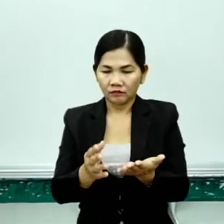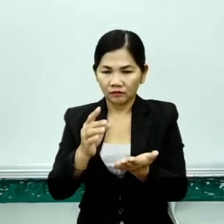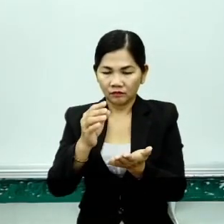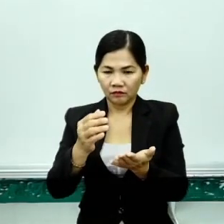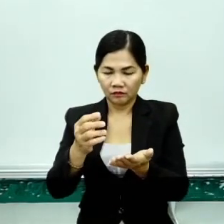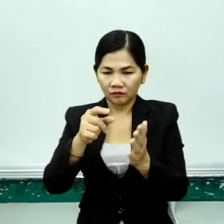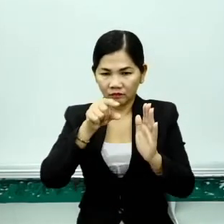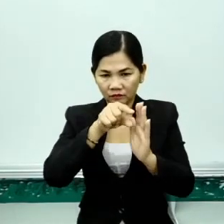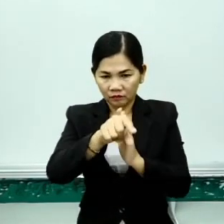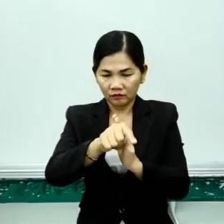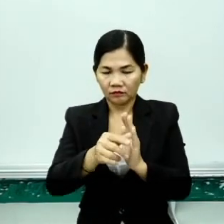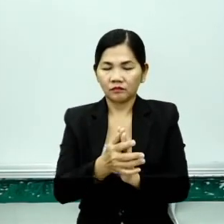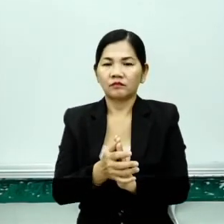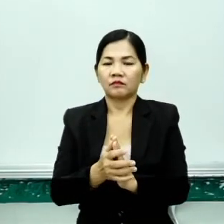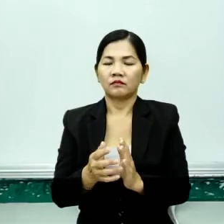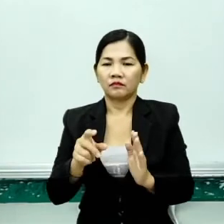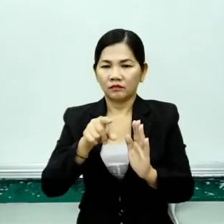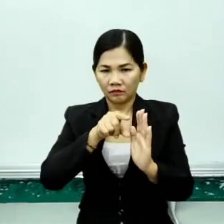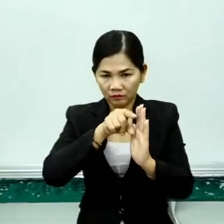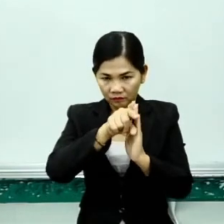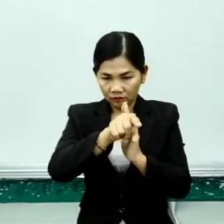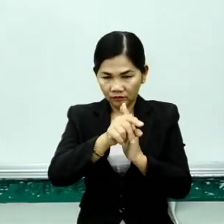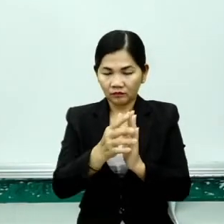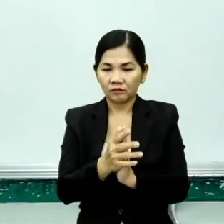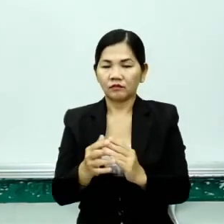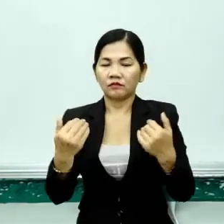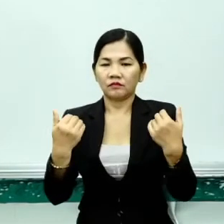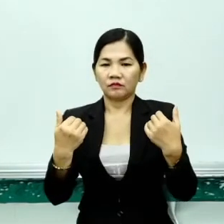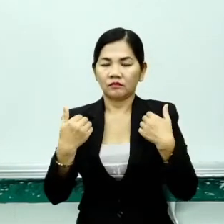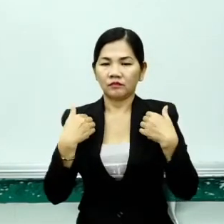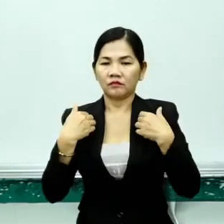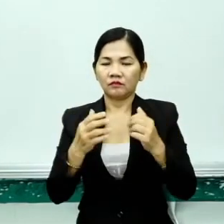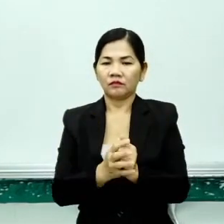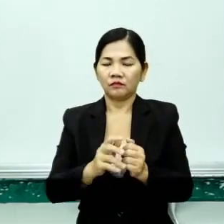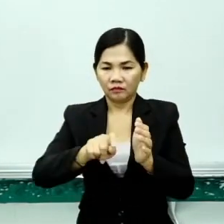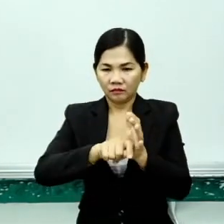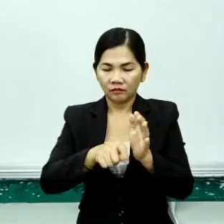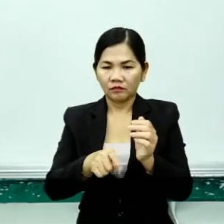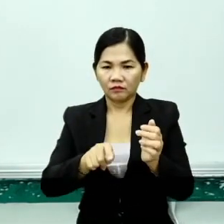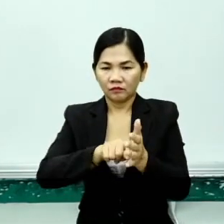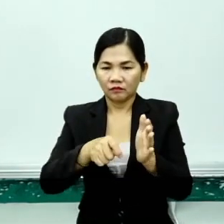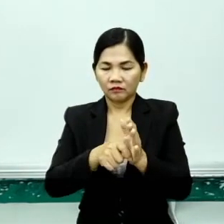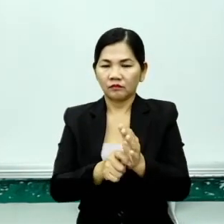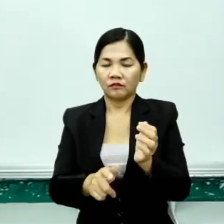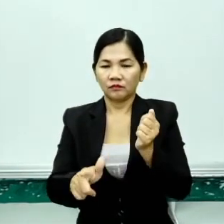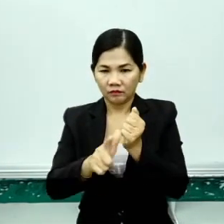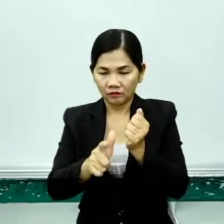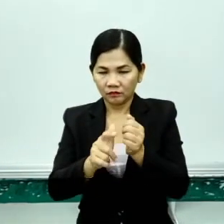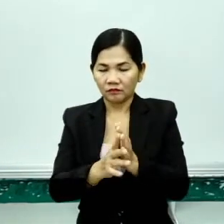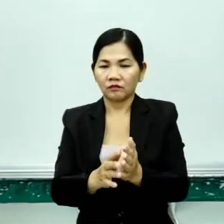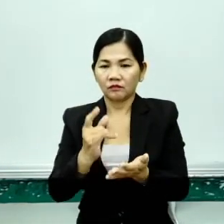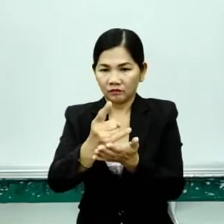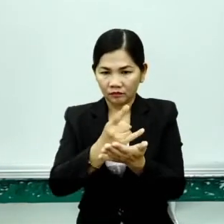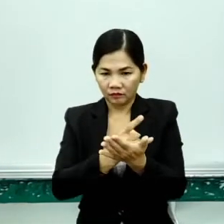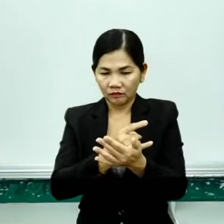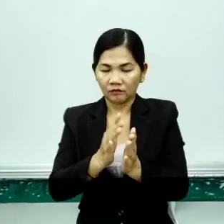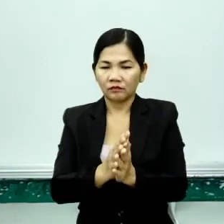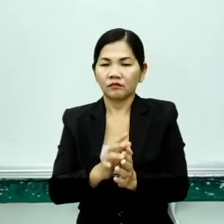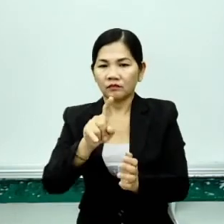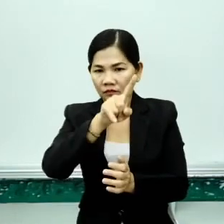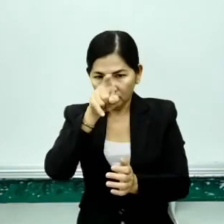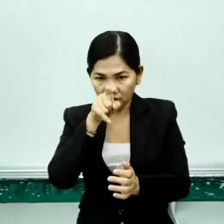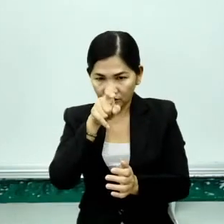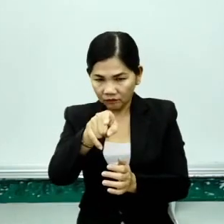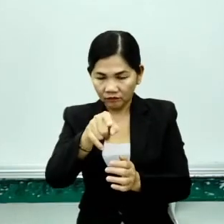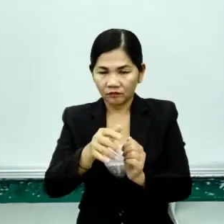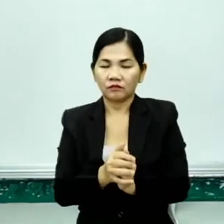cọt trong lòng trướng cha nắng cha ở trong nói cha nâng khlâm xa rốn nâng khăn mê riêng ở bà dưỡng cha nắng cha sầm nù nó